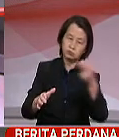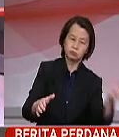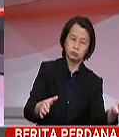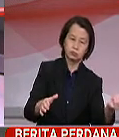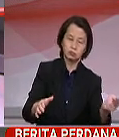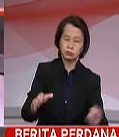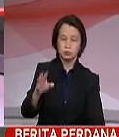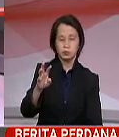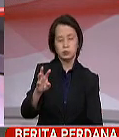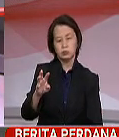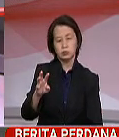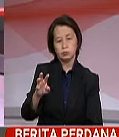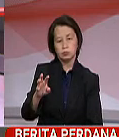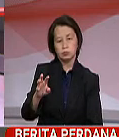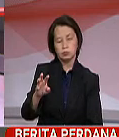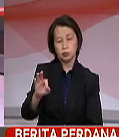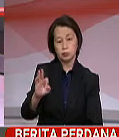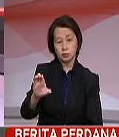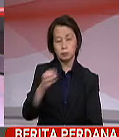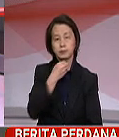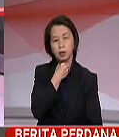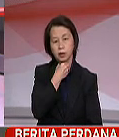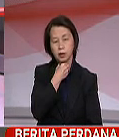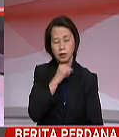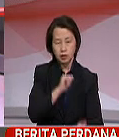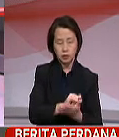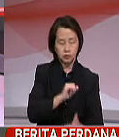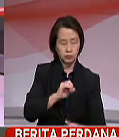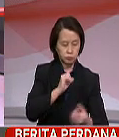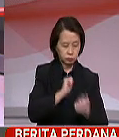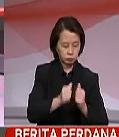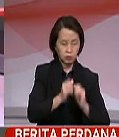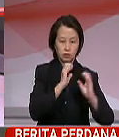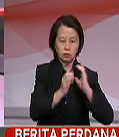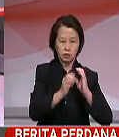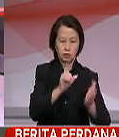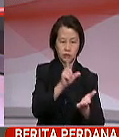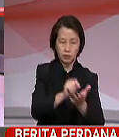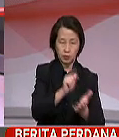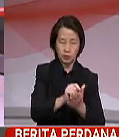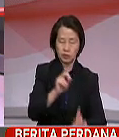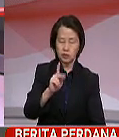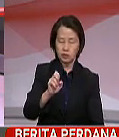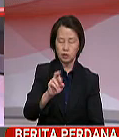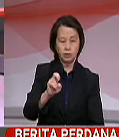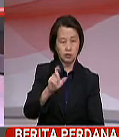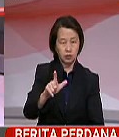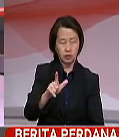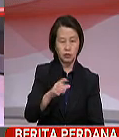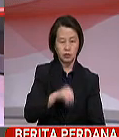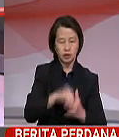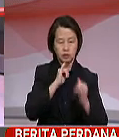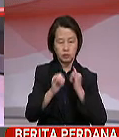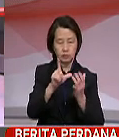Gaurus. Pengumuman itu dibuat pengerusi jawatan kuasa belia Sukan Komunikasi dan Multimedia Negeri Khairul Syahril Mohamad dalam